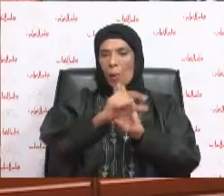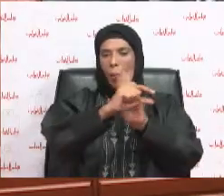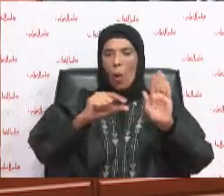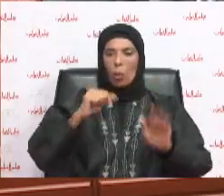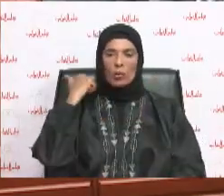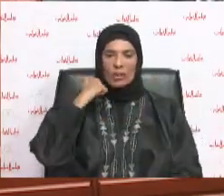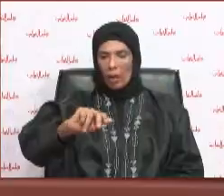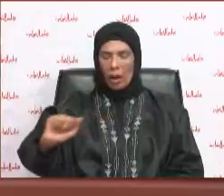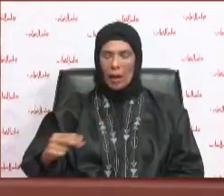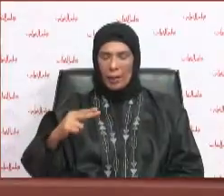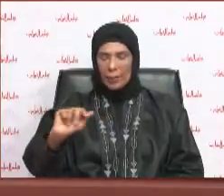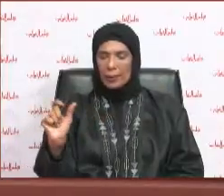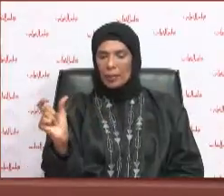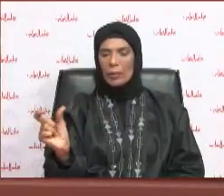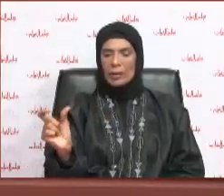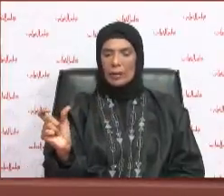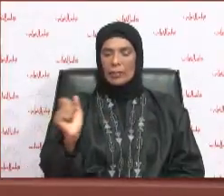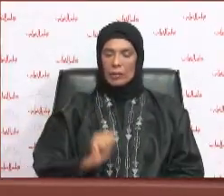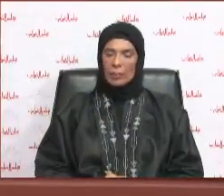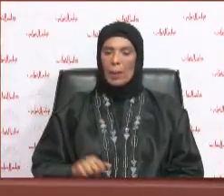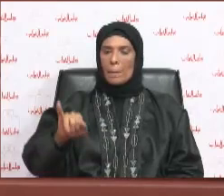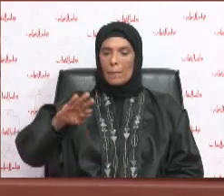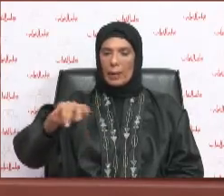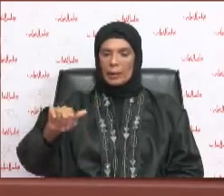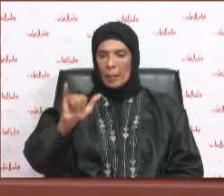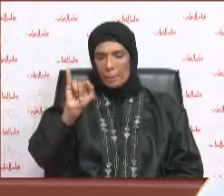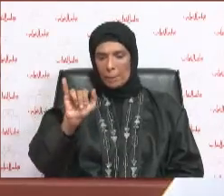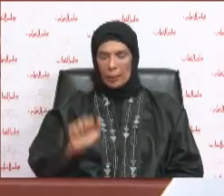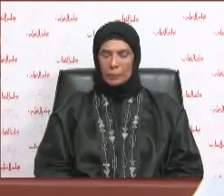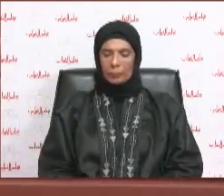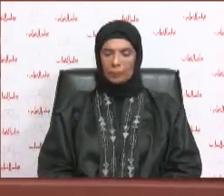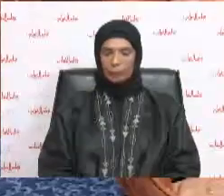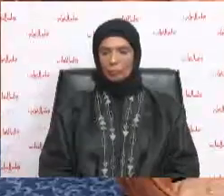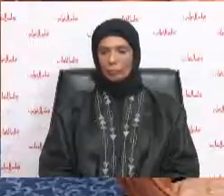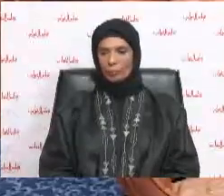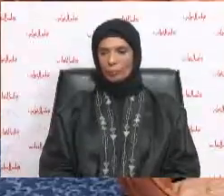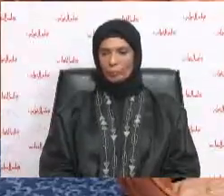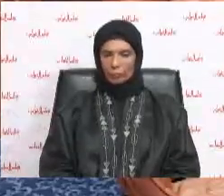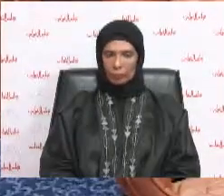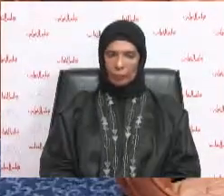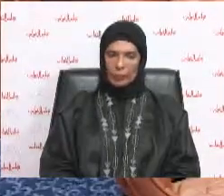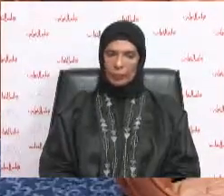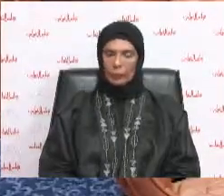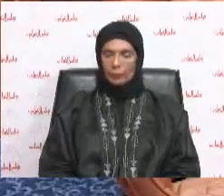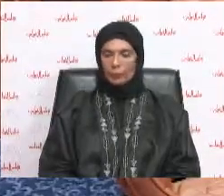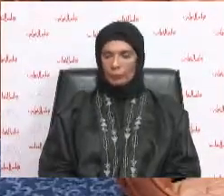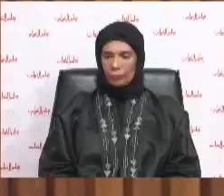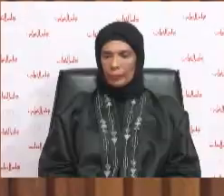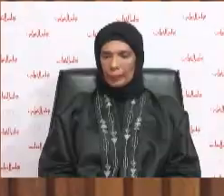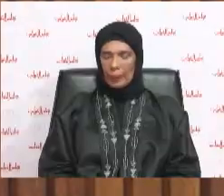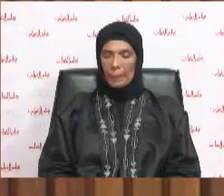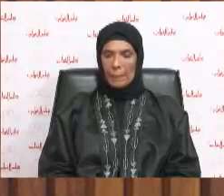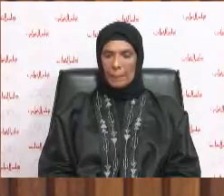حسن الضاعن، ولظرف صحي مريم صالح الضاعن. شكرا معالي الرئيس. شكرا سعادة نائب الأمين العام. البند الذي